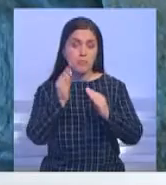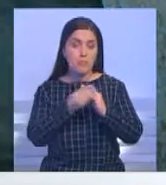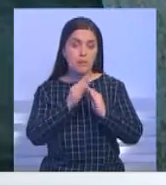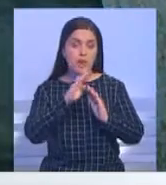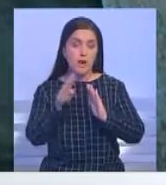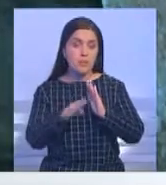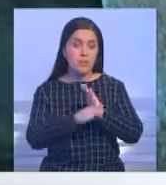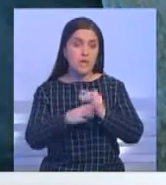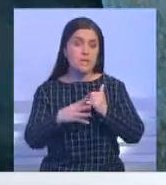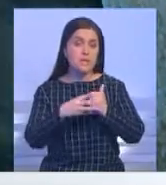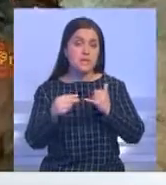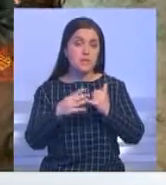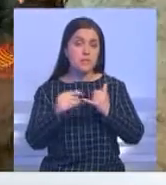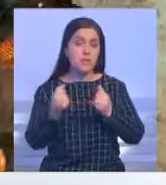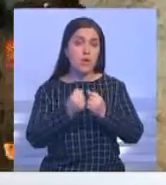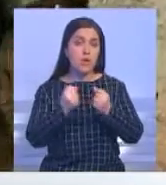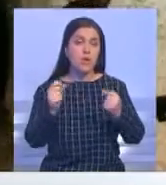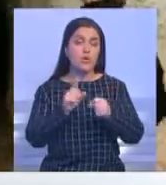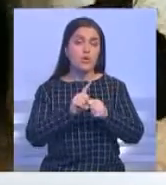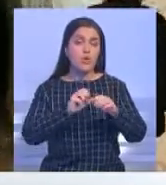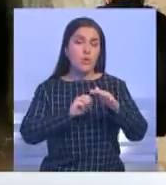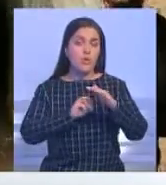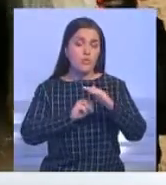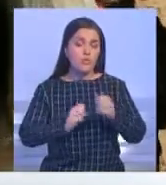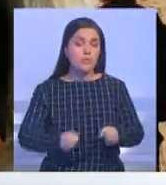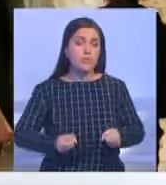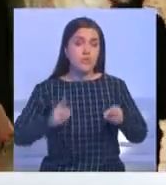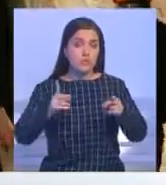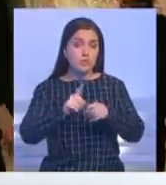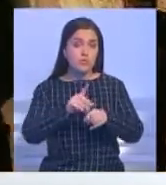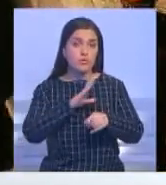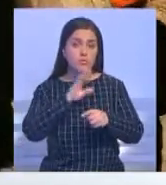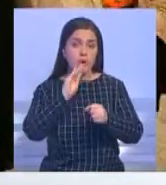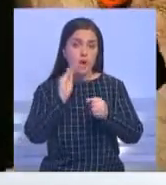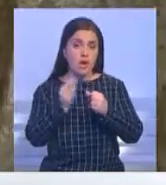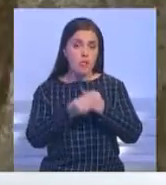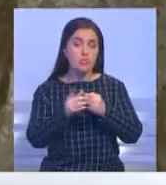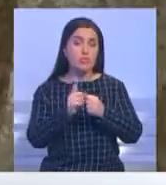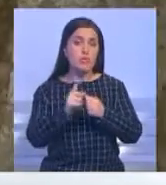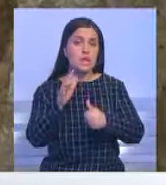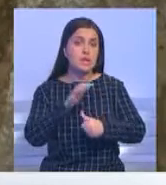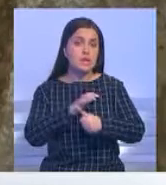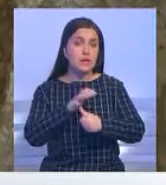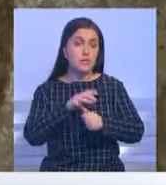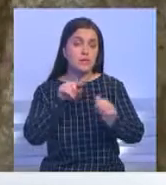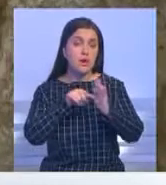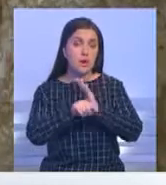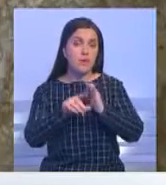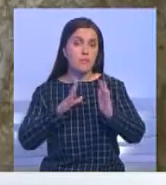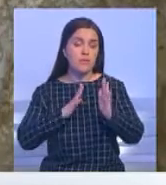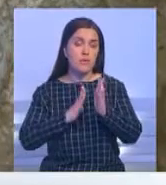после – укрытием для местной мафии и даже для промышленного выращивания грибов.